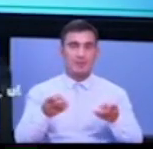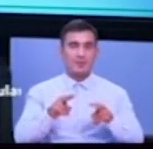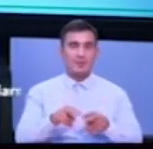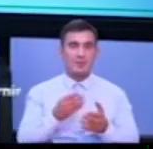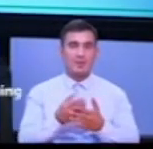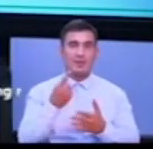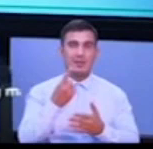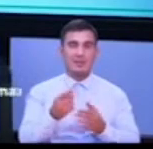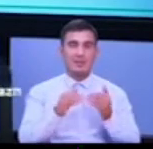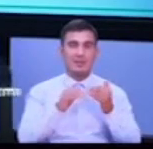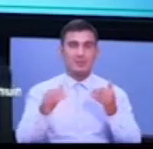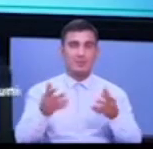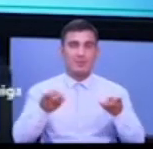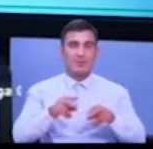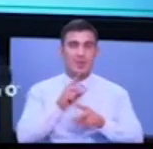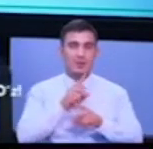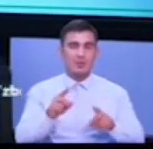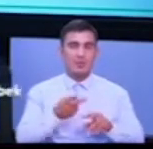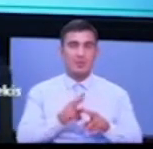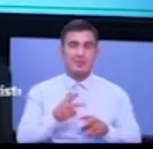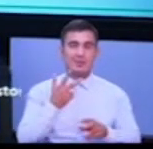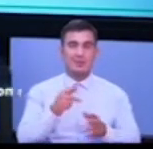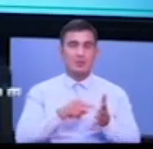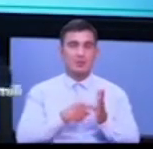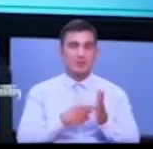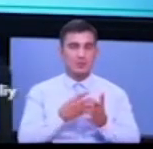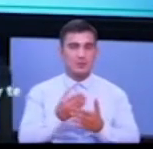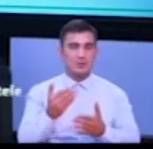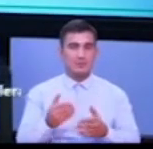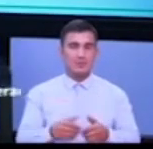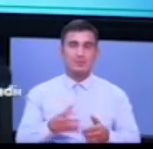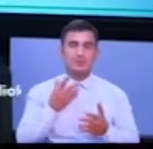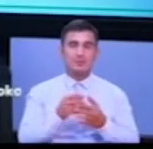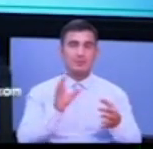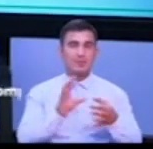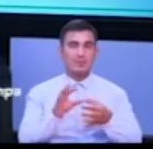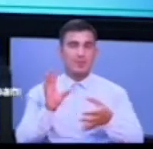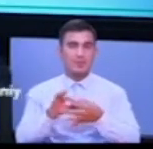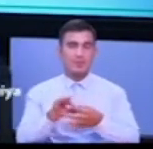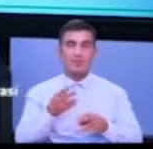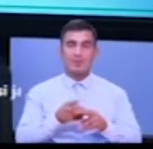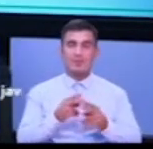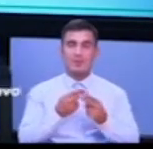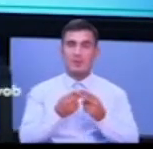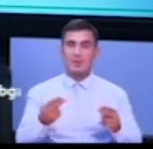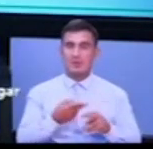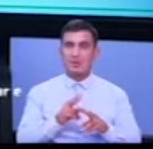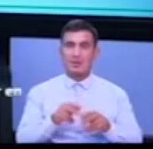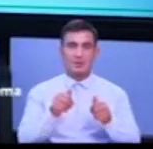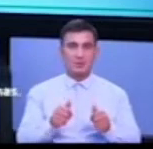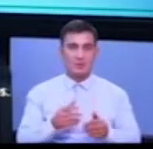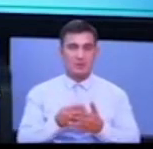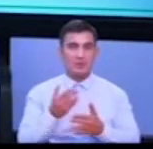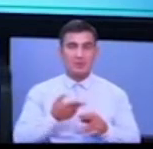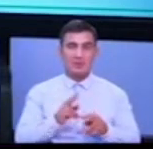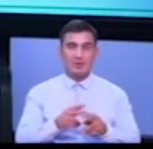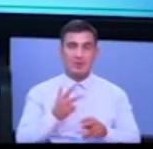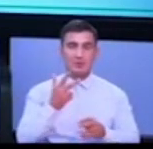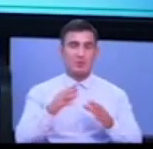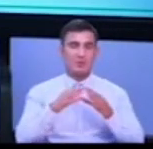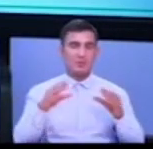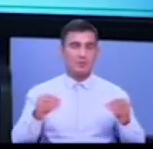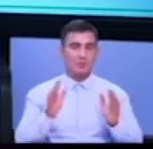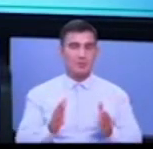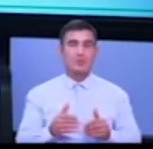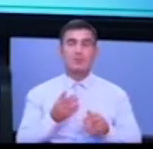yotuvchi, bir to'g'ri chiziqda yotmaydigan uchta nuqtani tutashtirishimizdan hosil bo'lgan shakl uchburchak deyiladi.